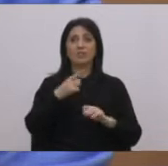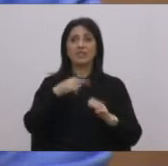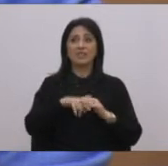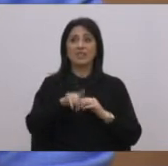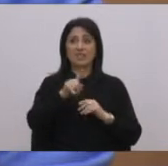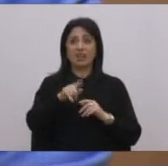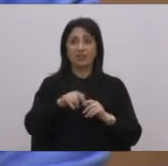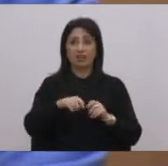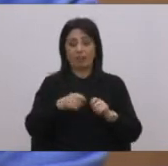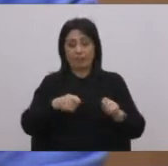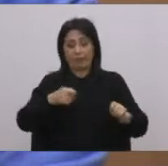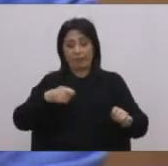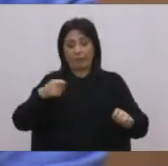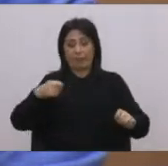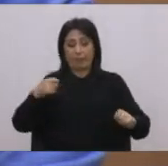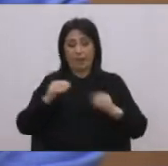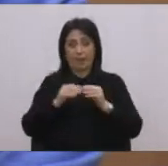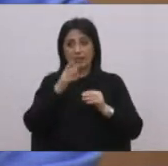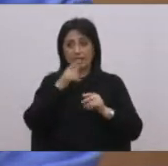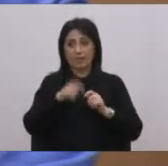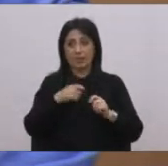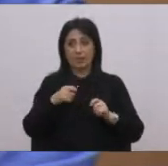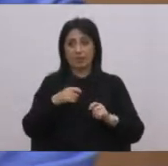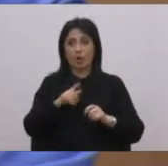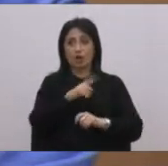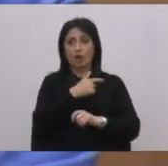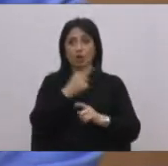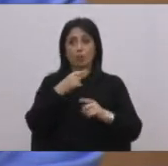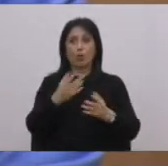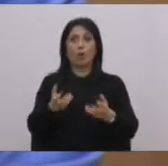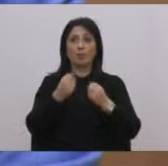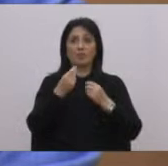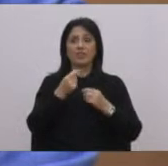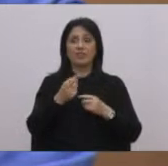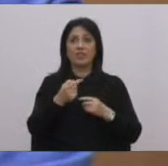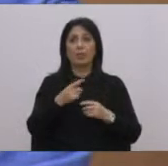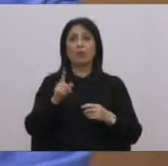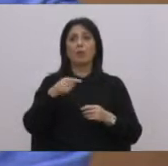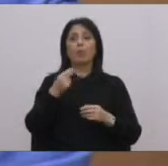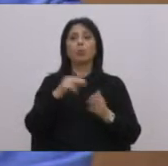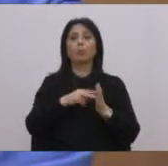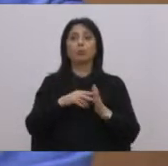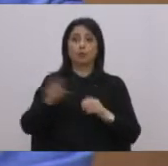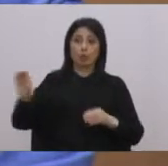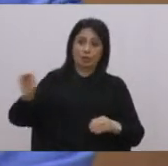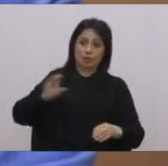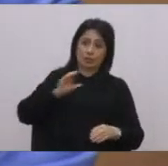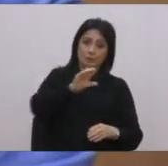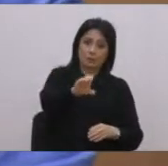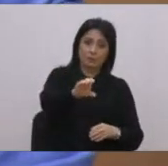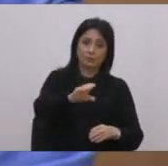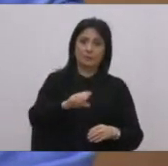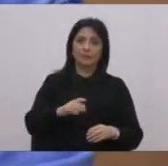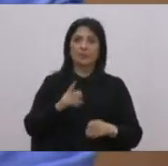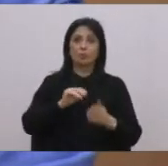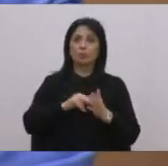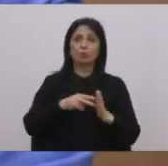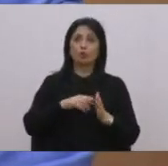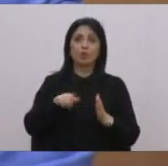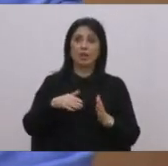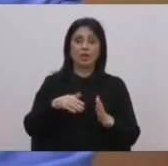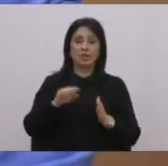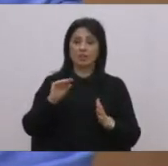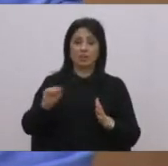e se gađa, angele, da, cel zemeti gauita. To normal, ukanca i goesta, ha, ehla, vă cuțoi, biuge, da, am izda pina se magram, biuge, ci sruar, deci,